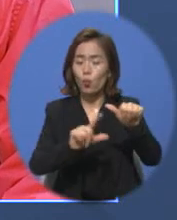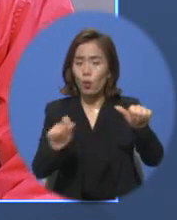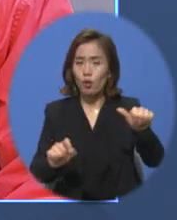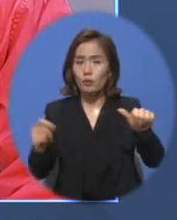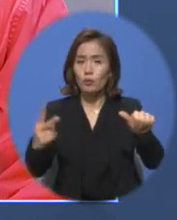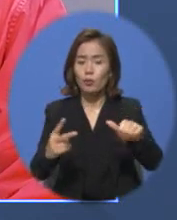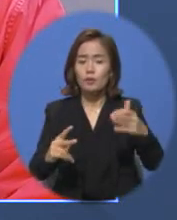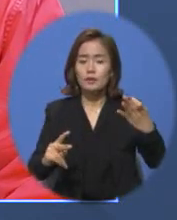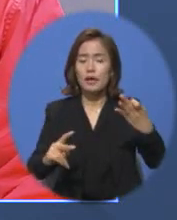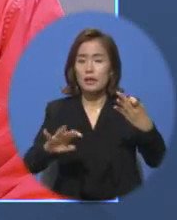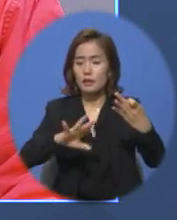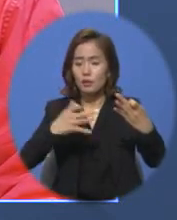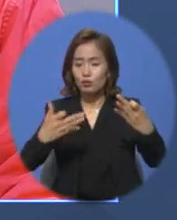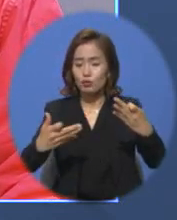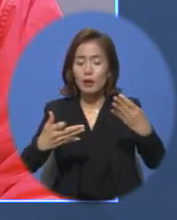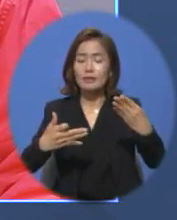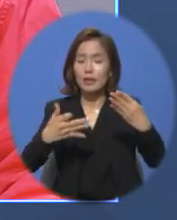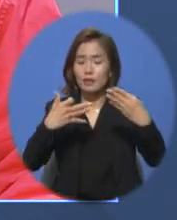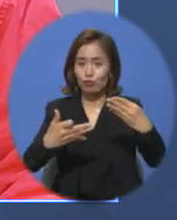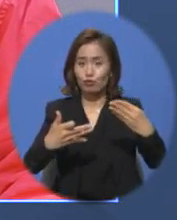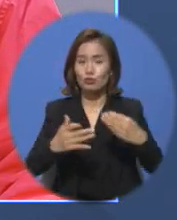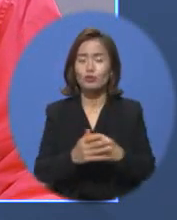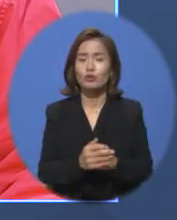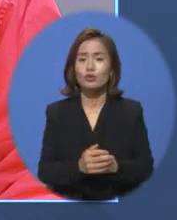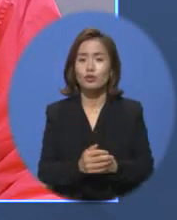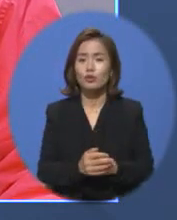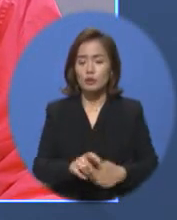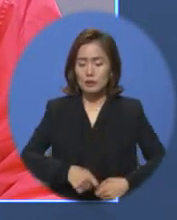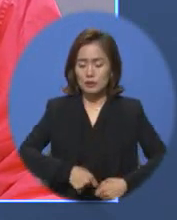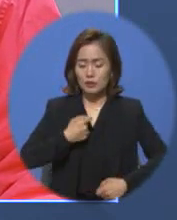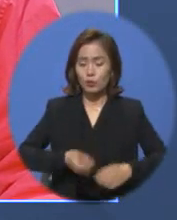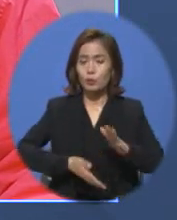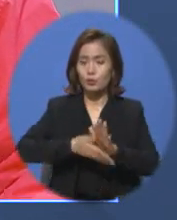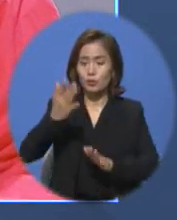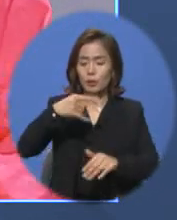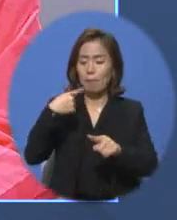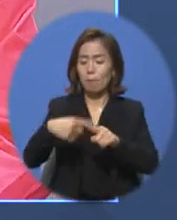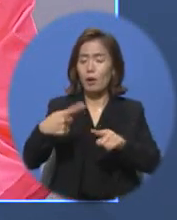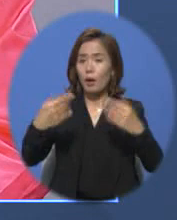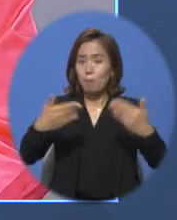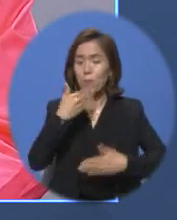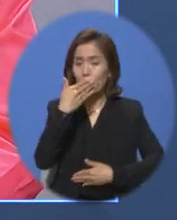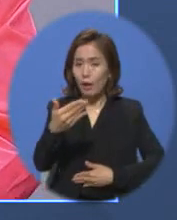월 19일혁명까지, 이